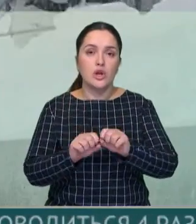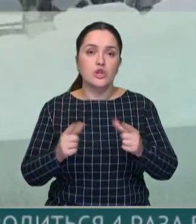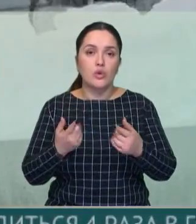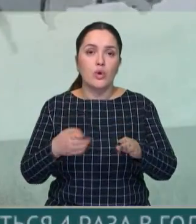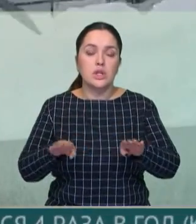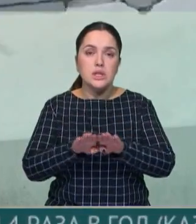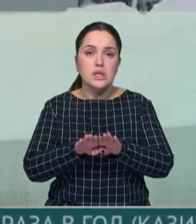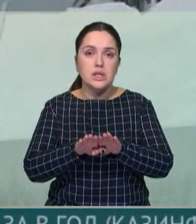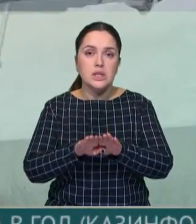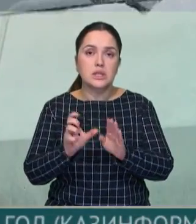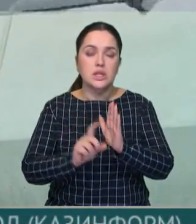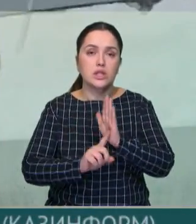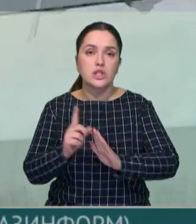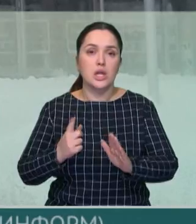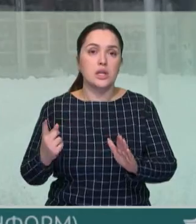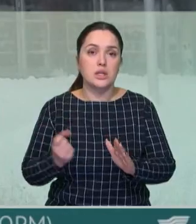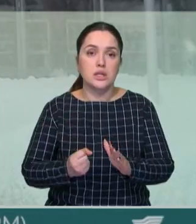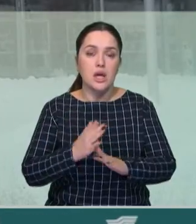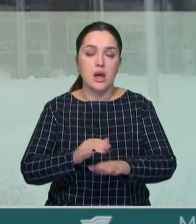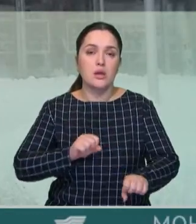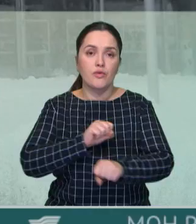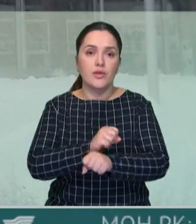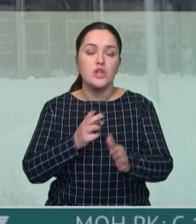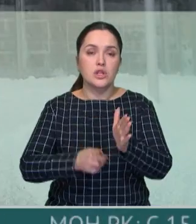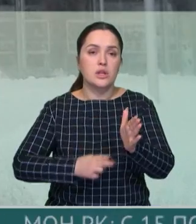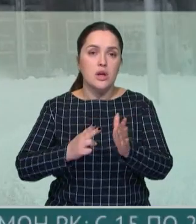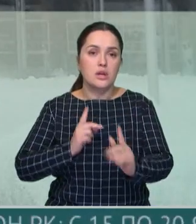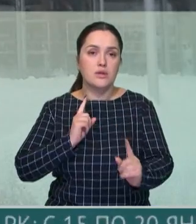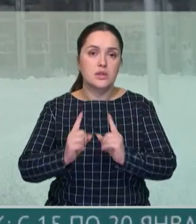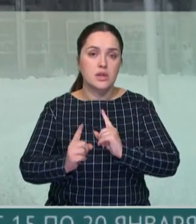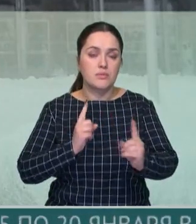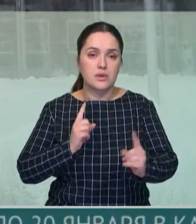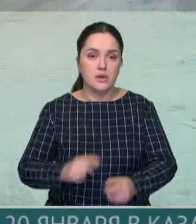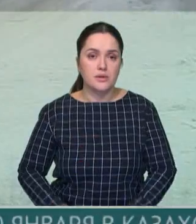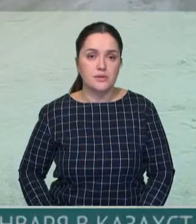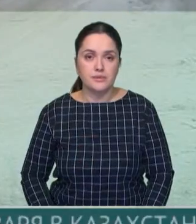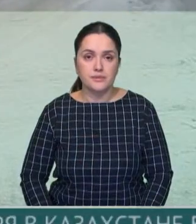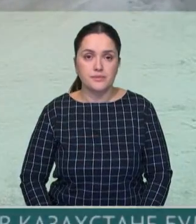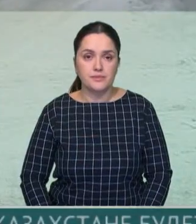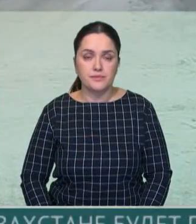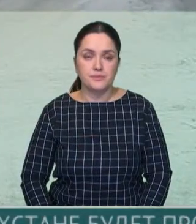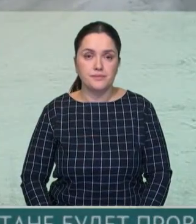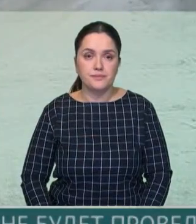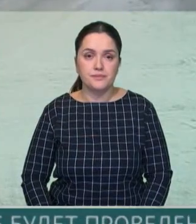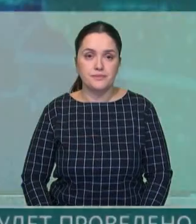осадков. Школы закрыты с начала недели. В ряде районов приостановлено железнодорожное сообщение.